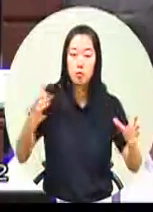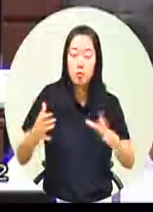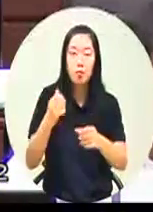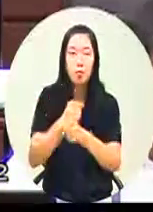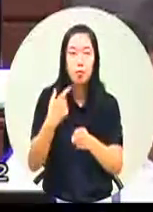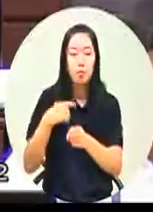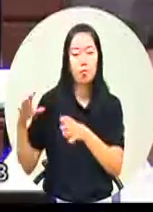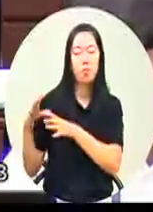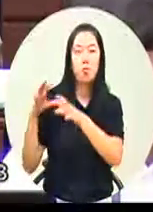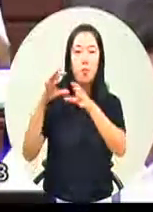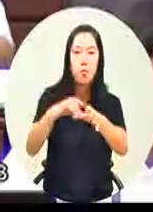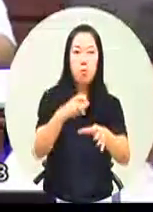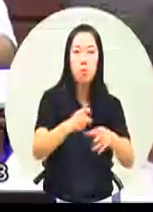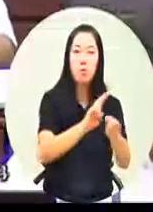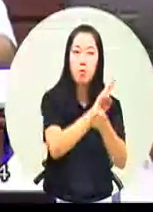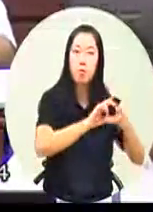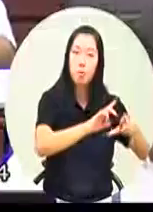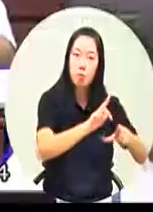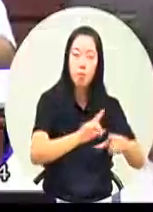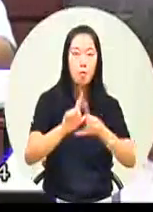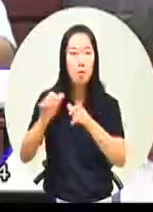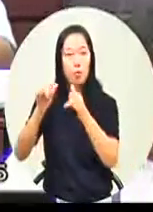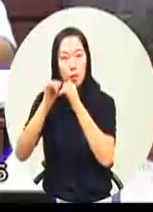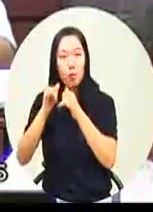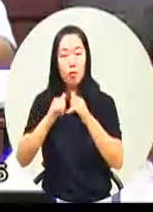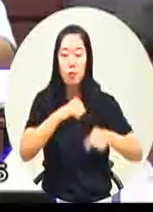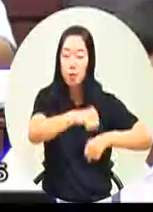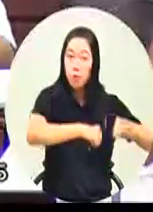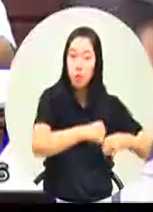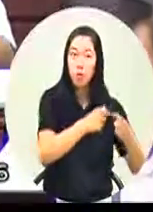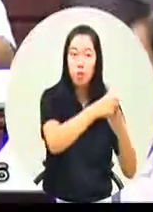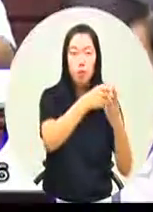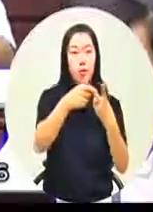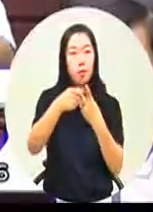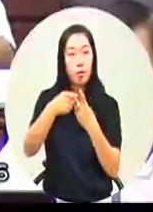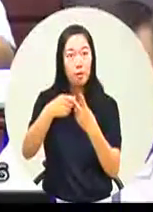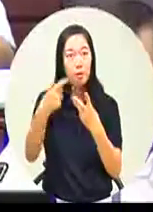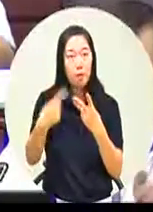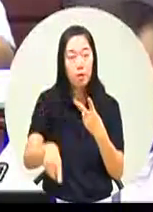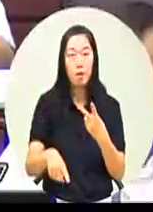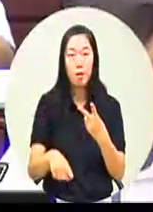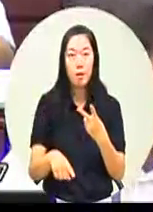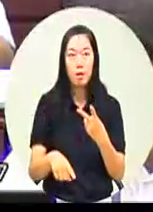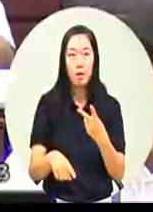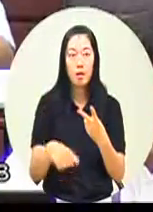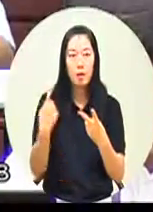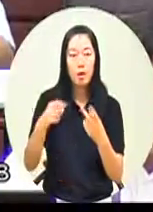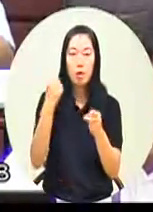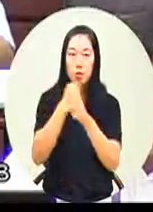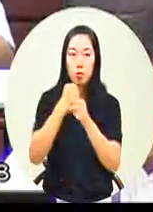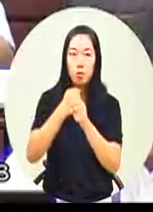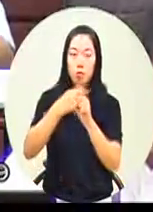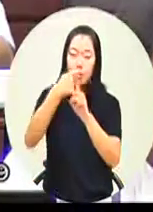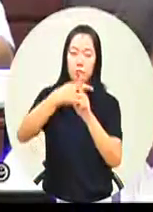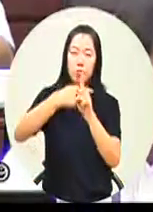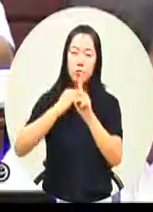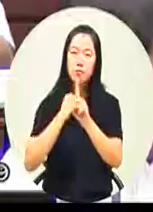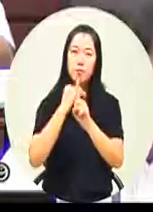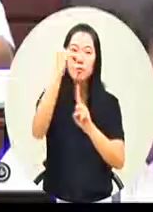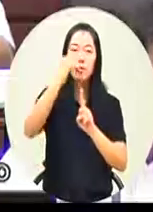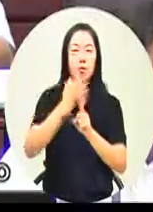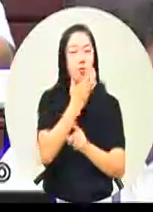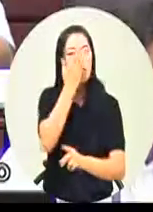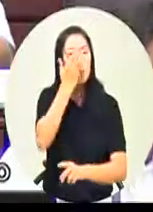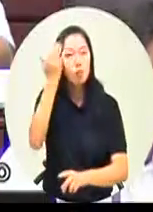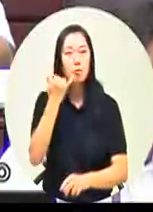些人潮到林园到大寮，除了骑脚踏车，我们还要有发展一些深度的旅游，所以我们希望能够跟社